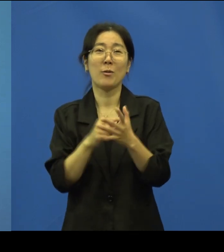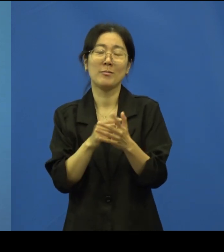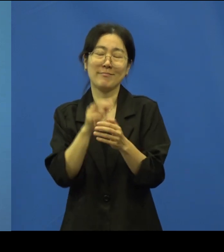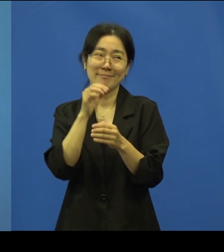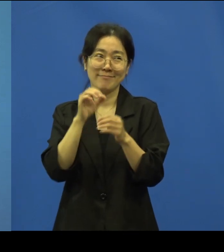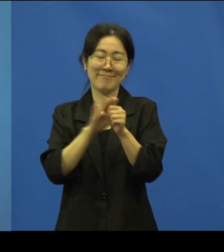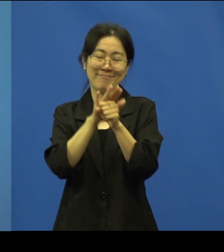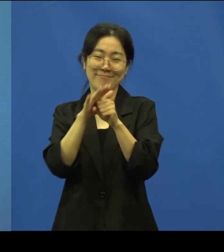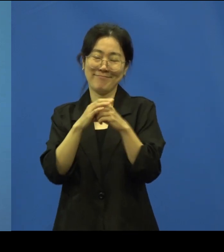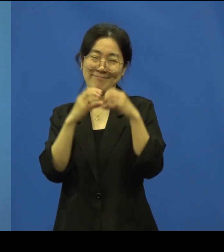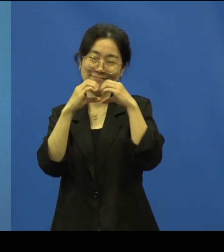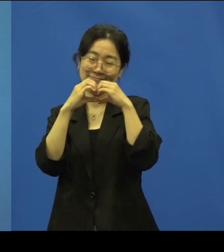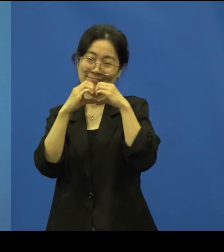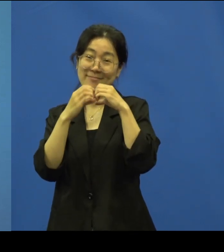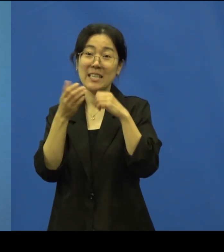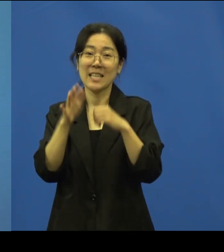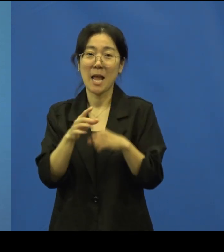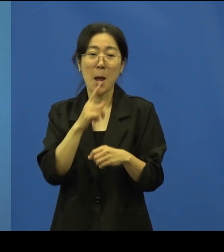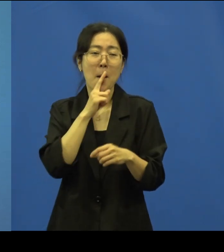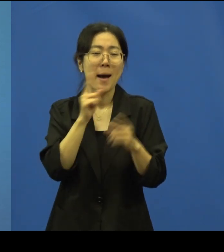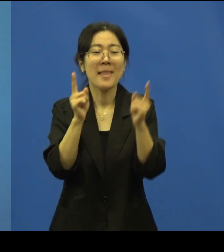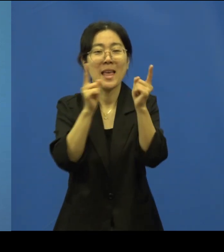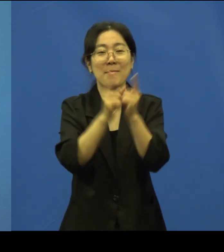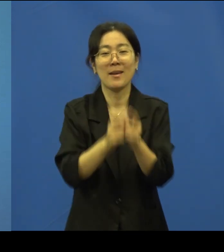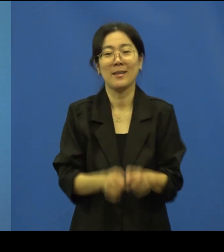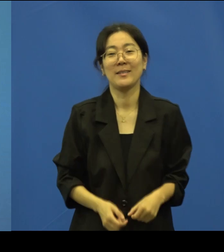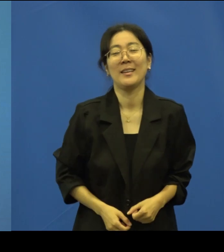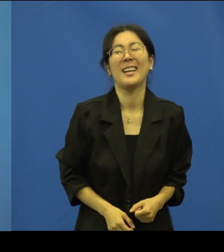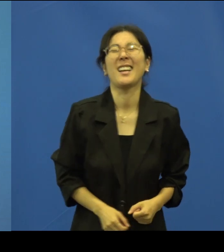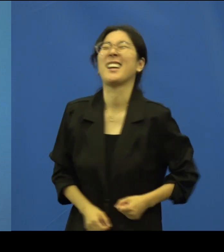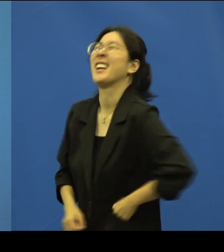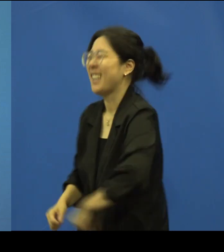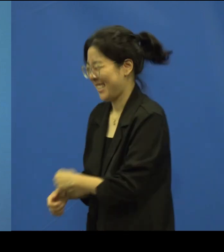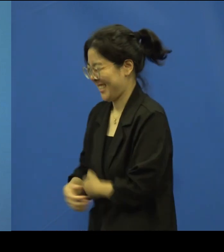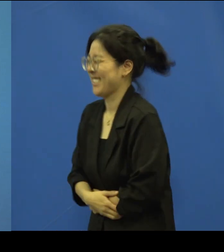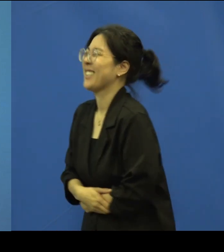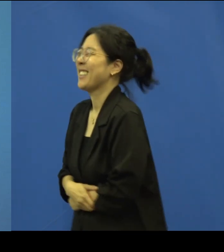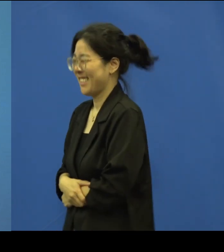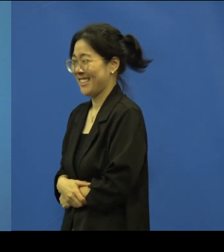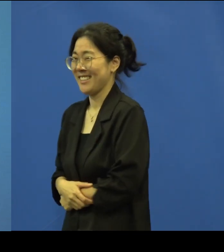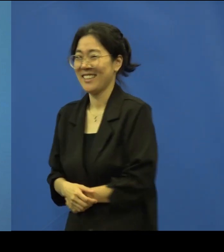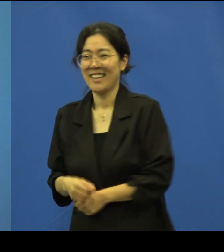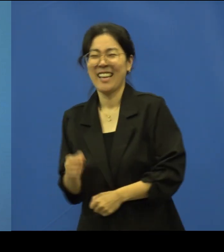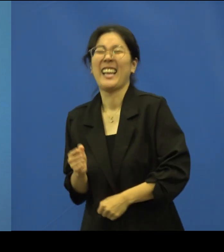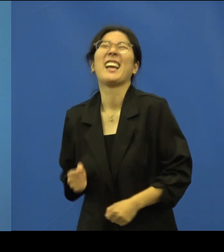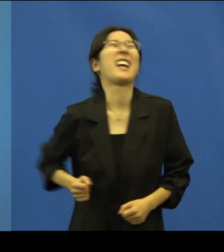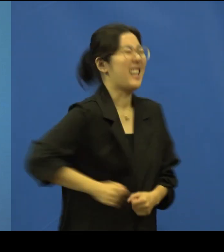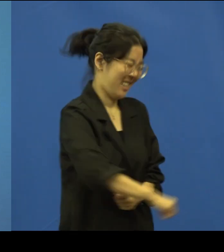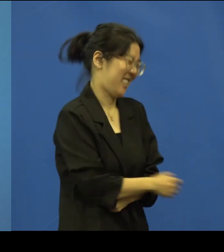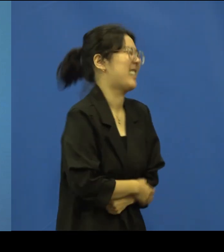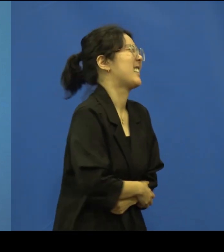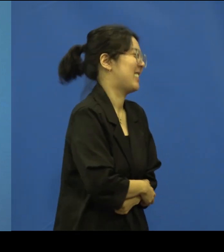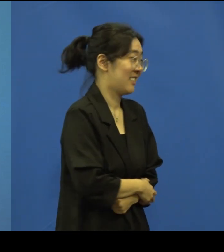서로뿐이었어요. 그런데 만나면 안 그런 척했어요. 그러니까 어느 날